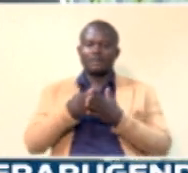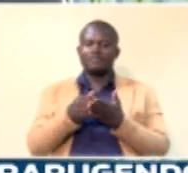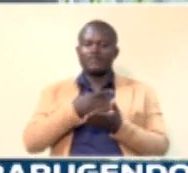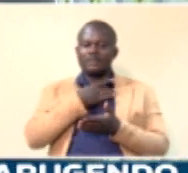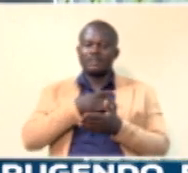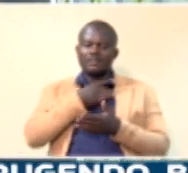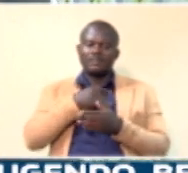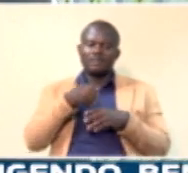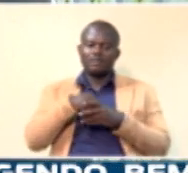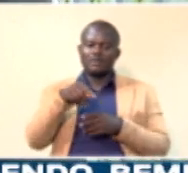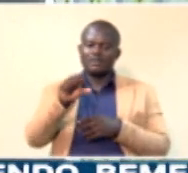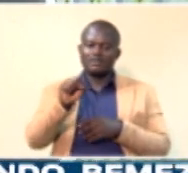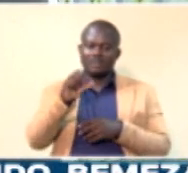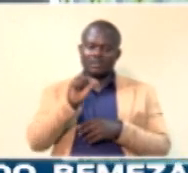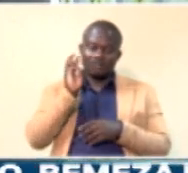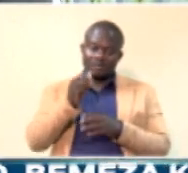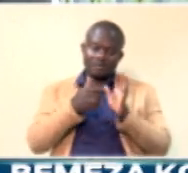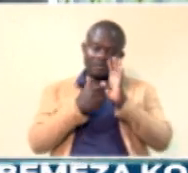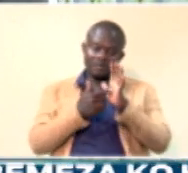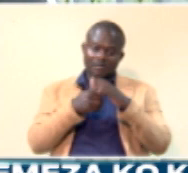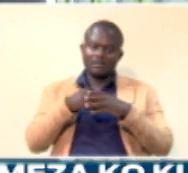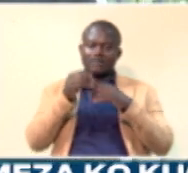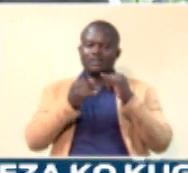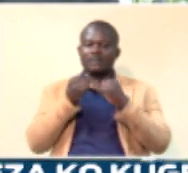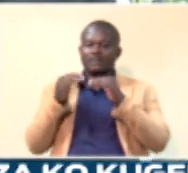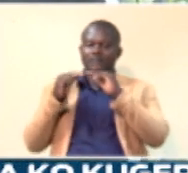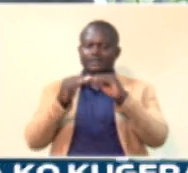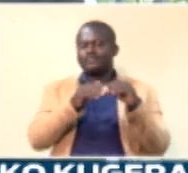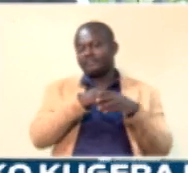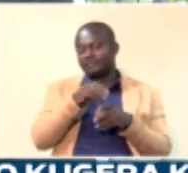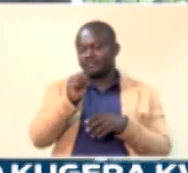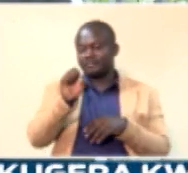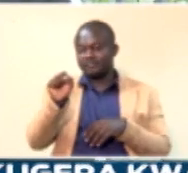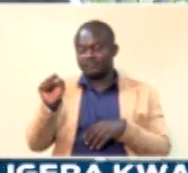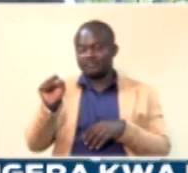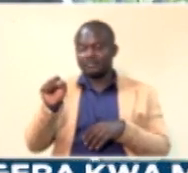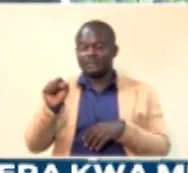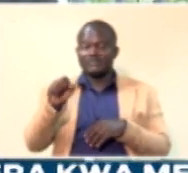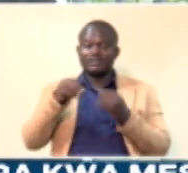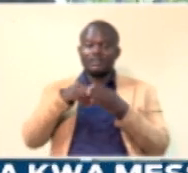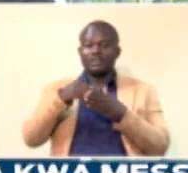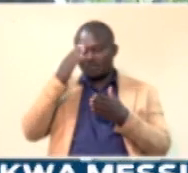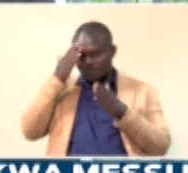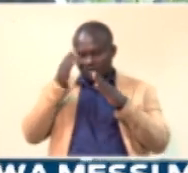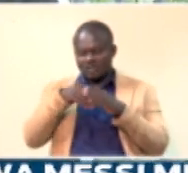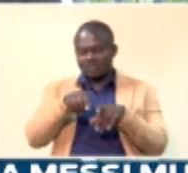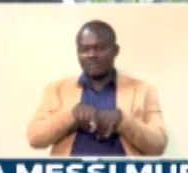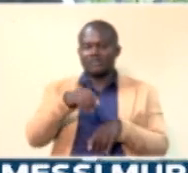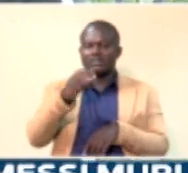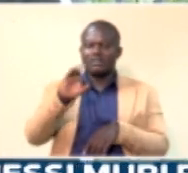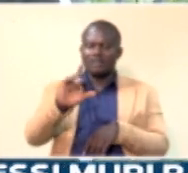Saint-Germain, ubu Visit Rwanda igiye kugaragara mu ruhando mpuzamahanga. Kuri ya Messi namwita nka marque nk'uko twavuga Cristiano